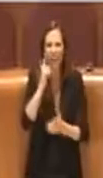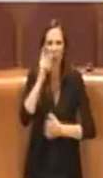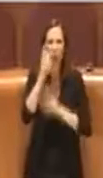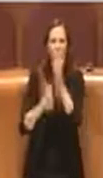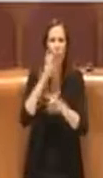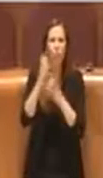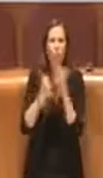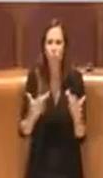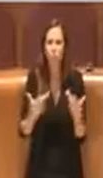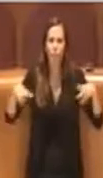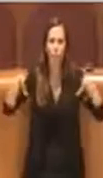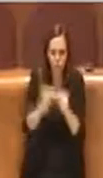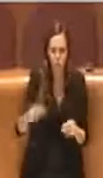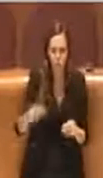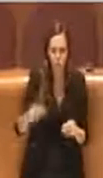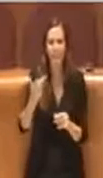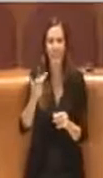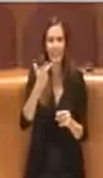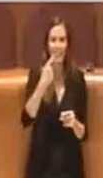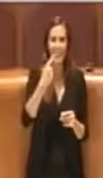precedentemente anticipate, quindi